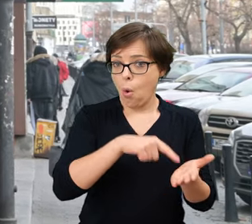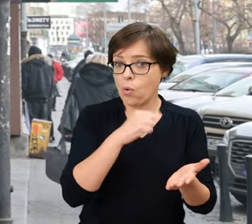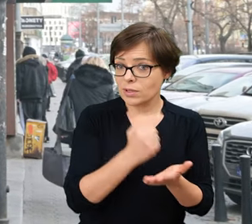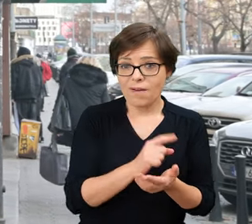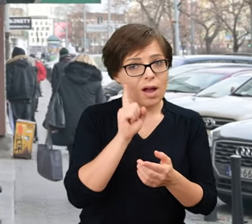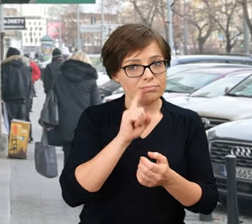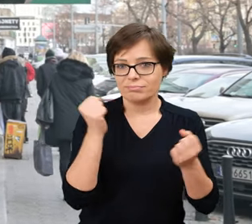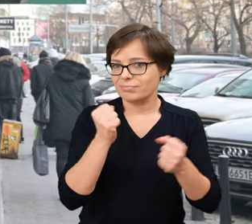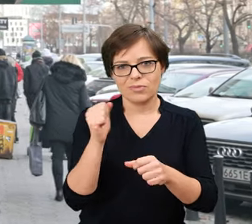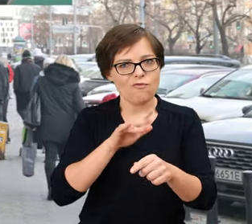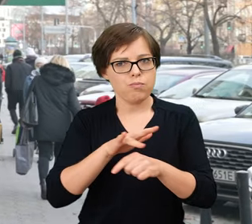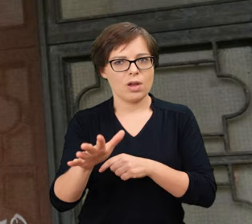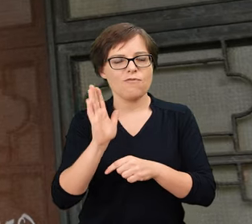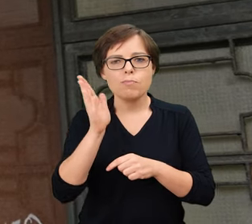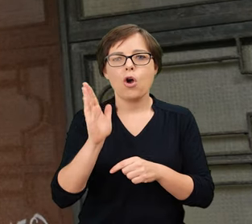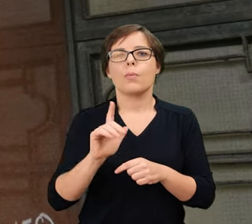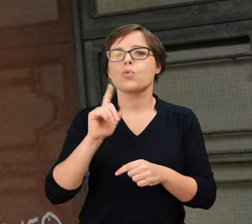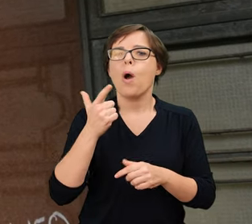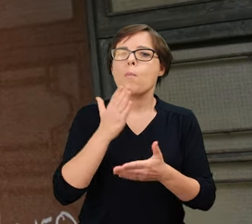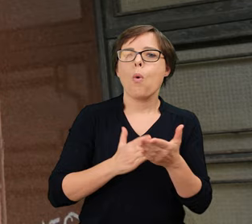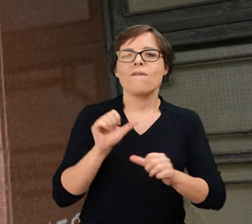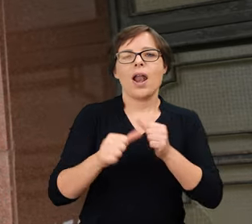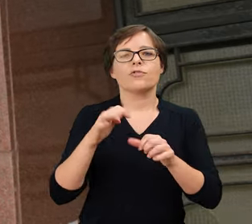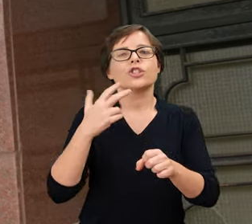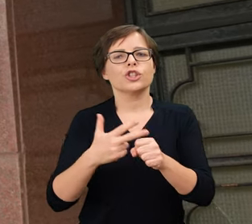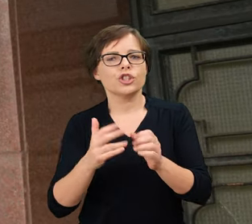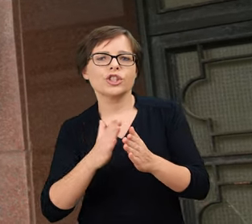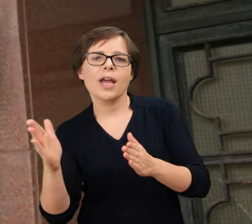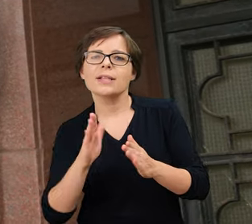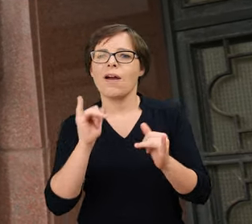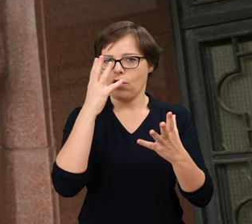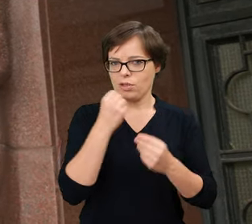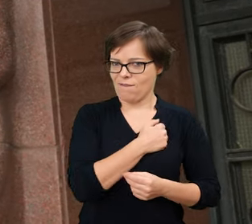na wizerunek Warszawy drugiej połowy lat 30.